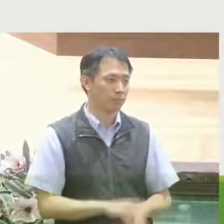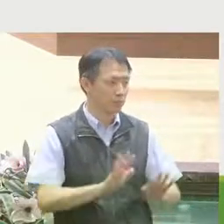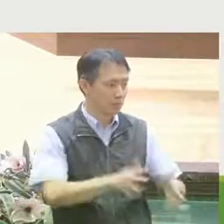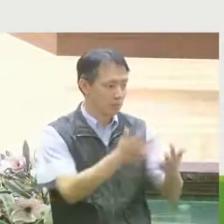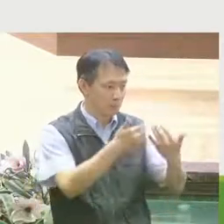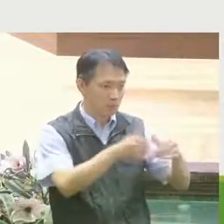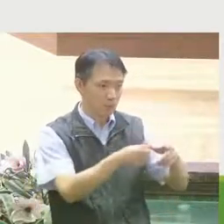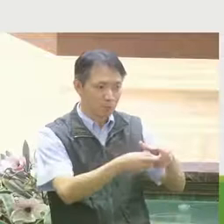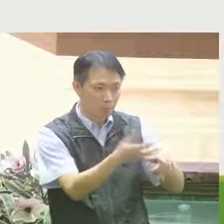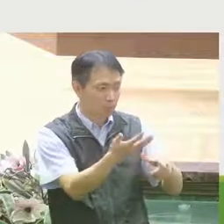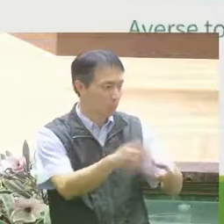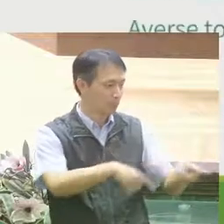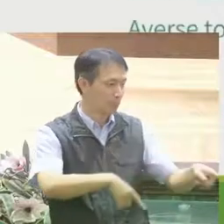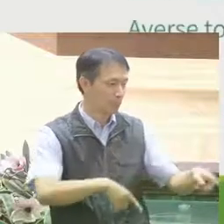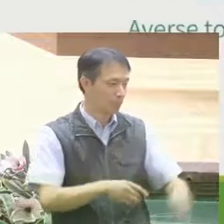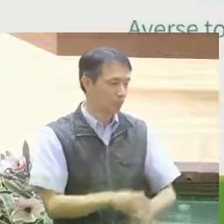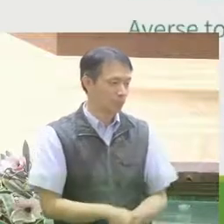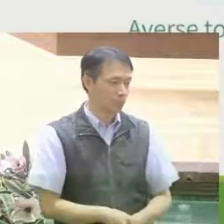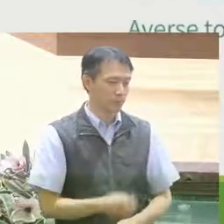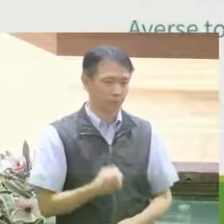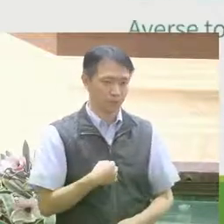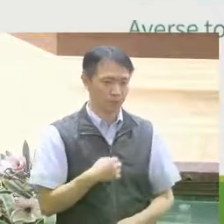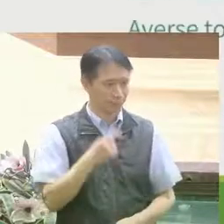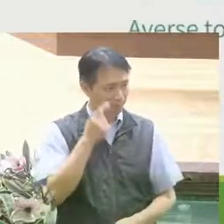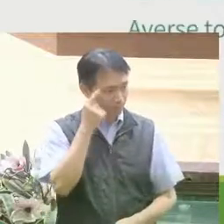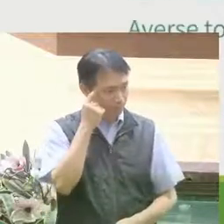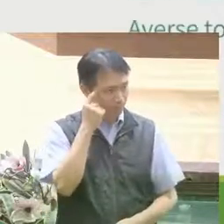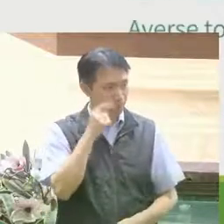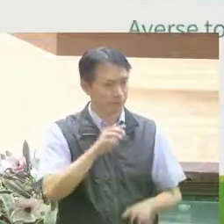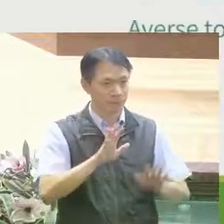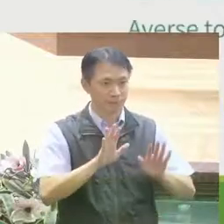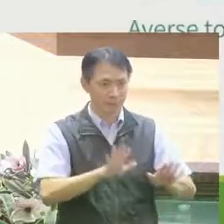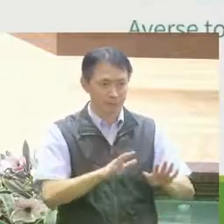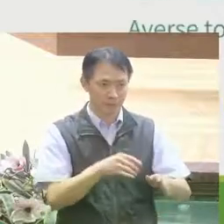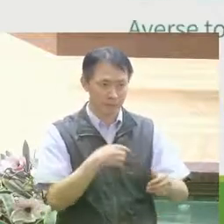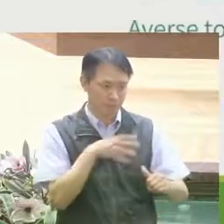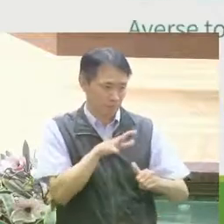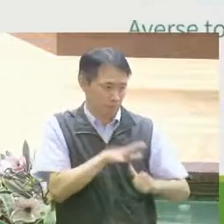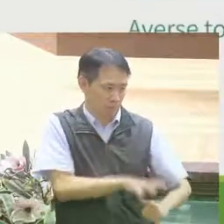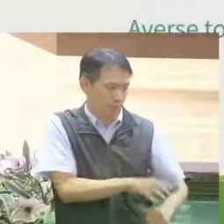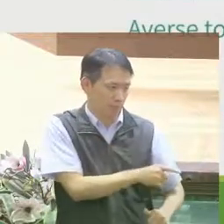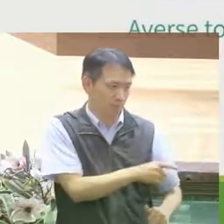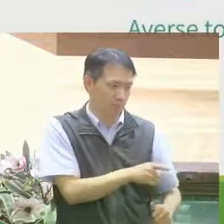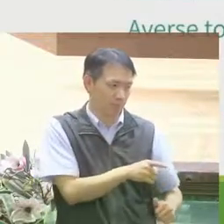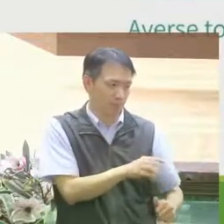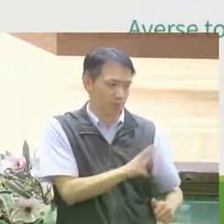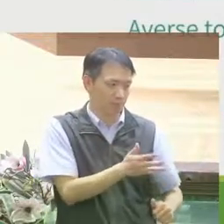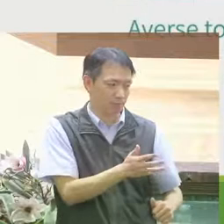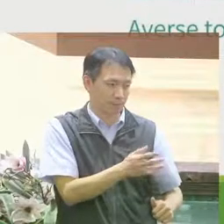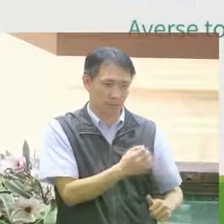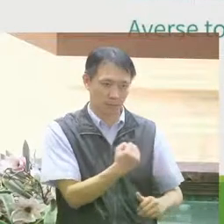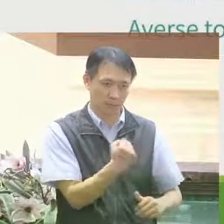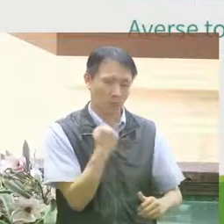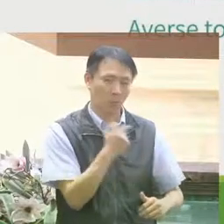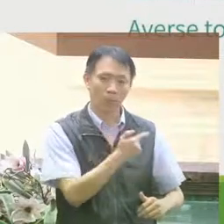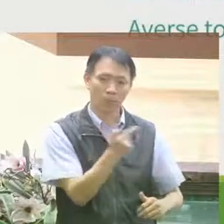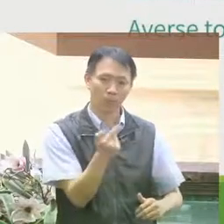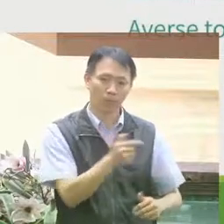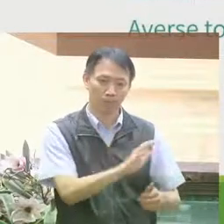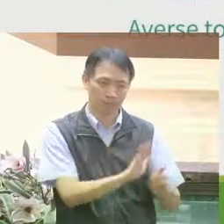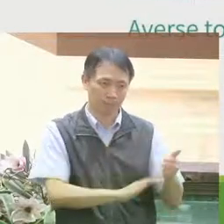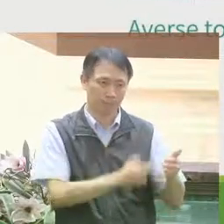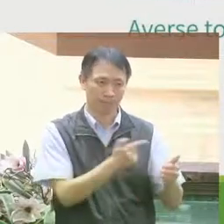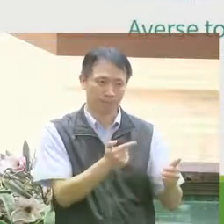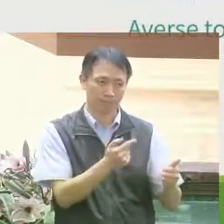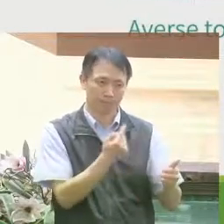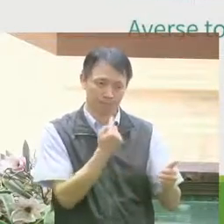站下架的话。我观察这一次的打压的方式是很低调，但是很有力度，我猜想